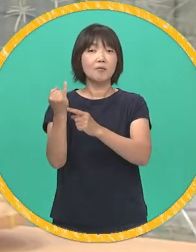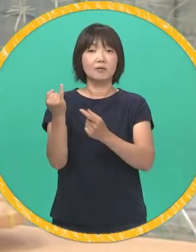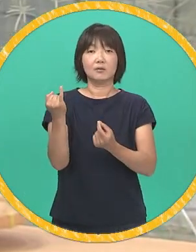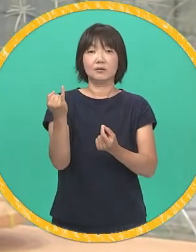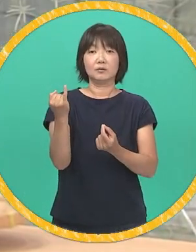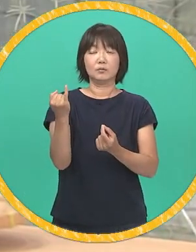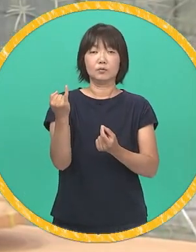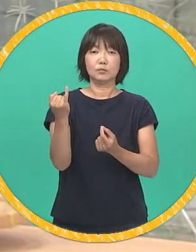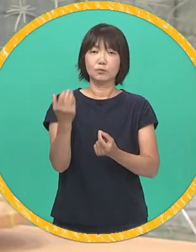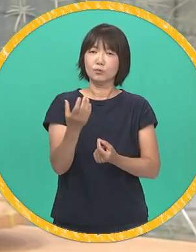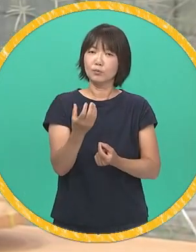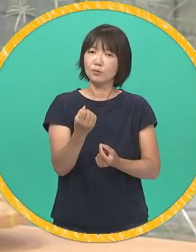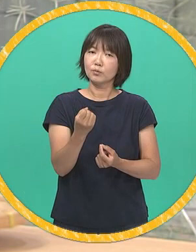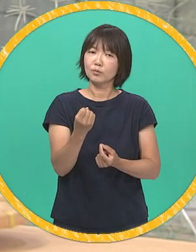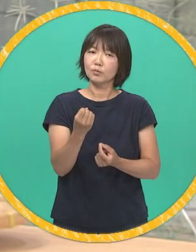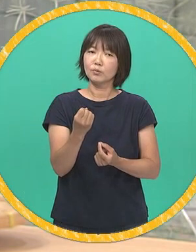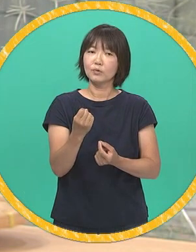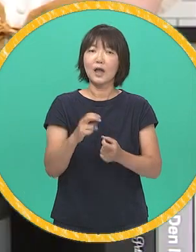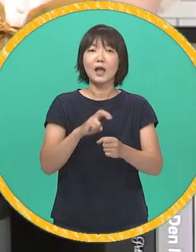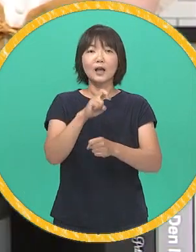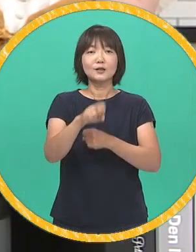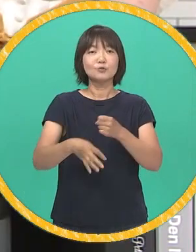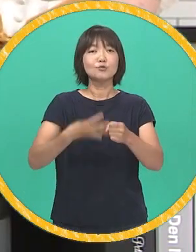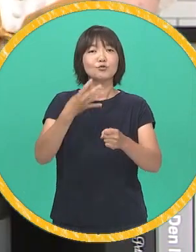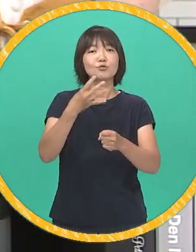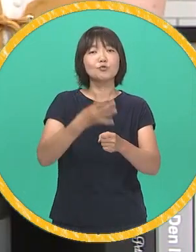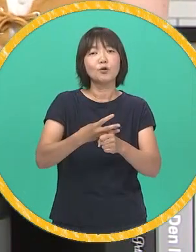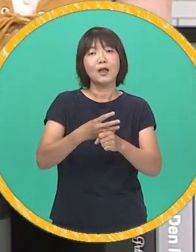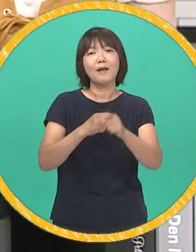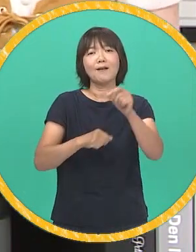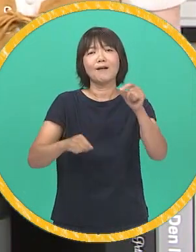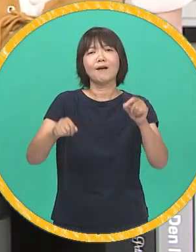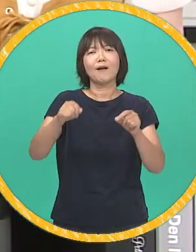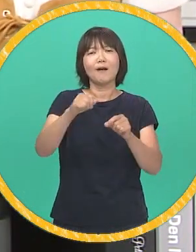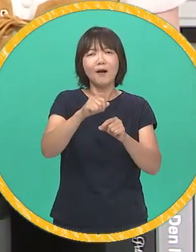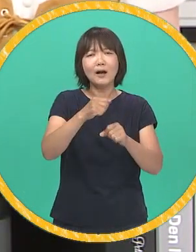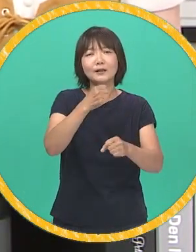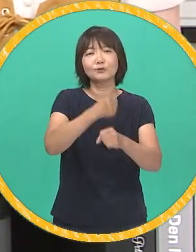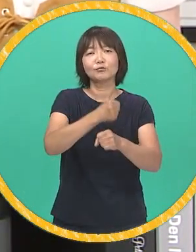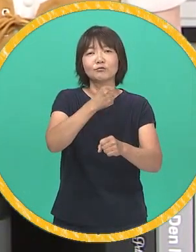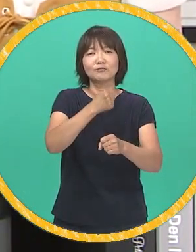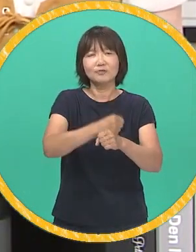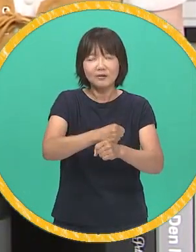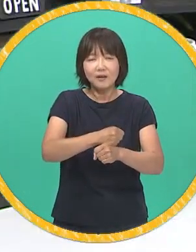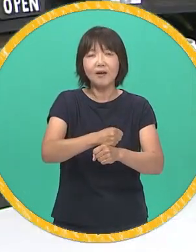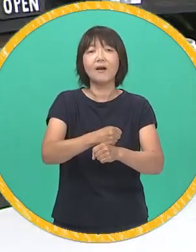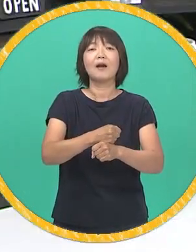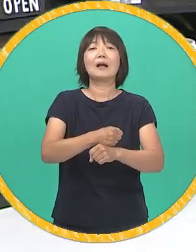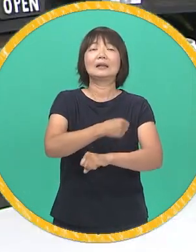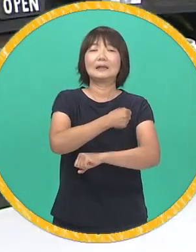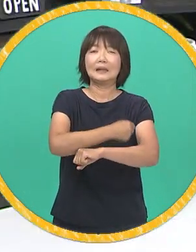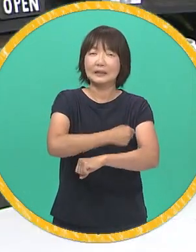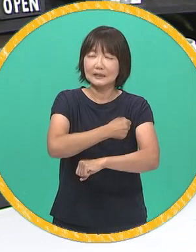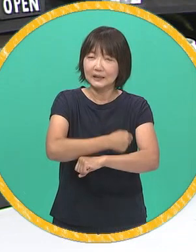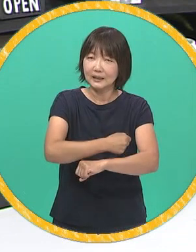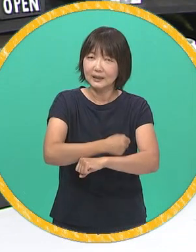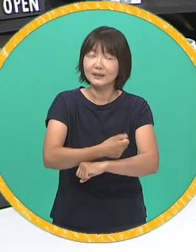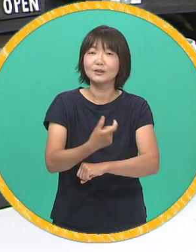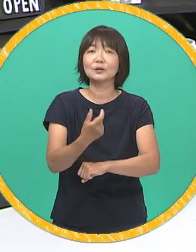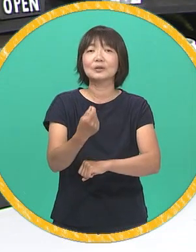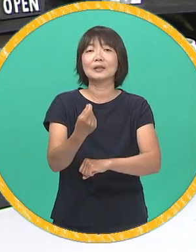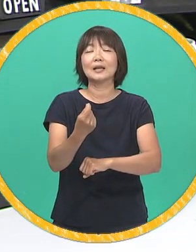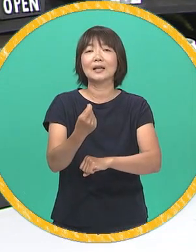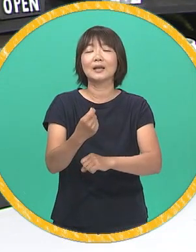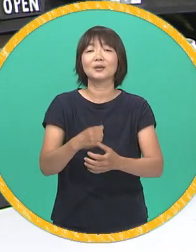何十年もかかっているということそう24年4年かかっておりますすすめ